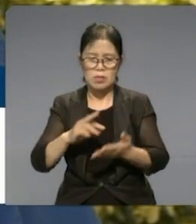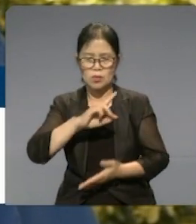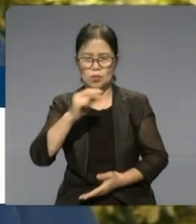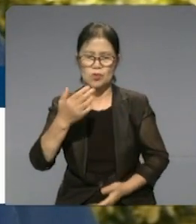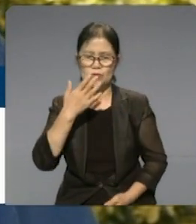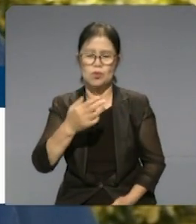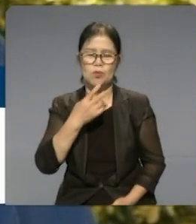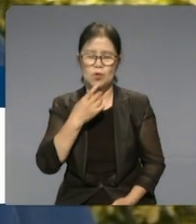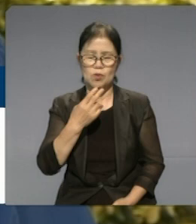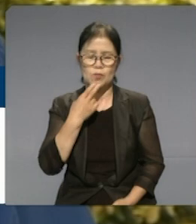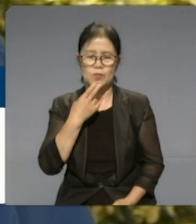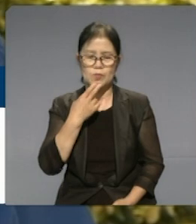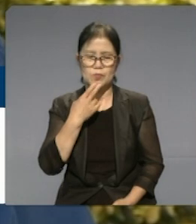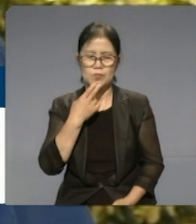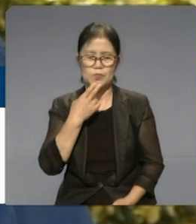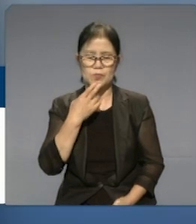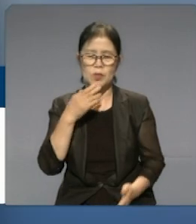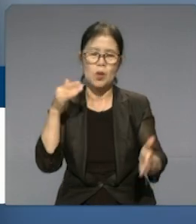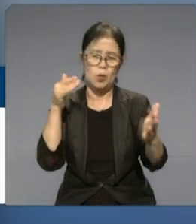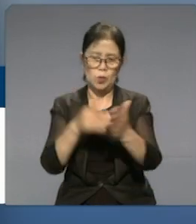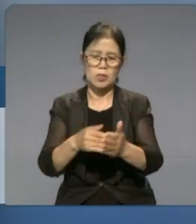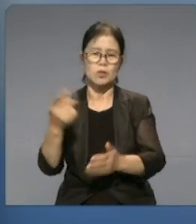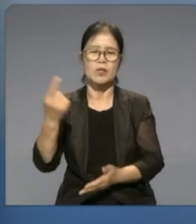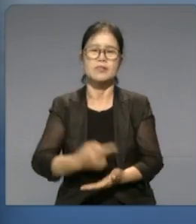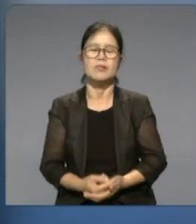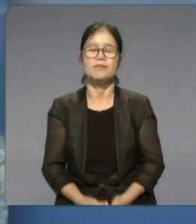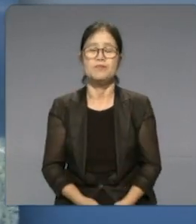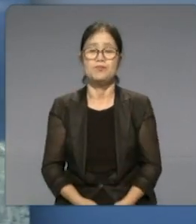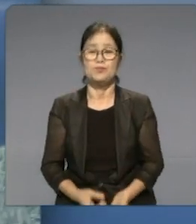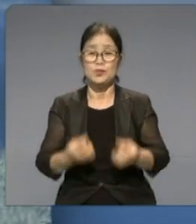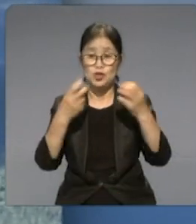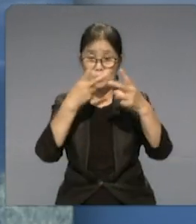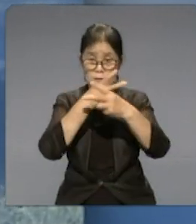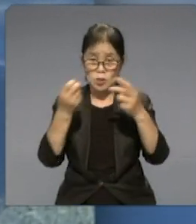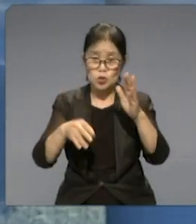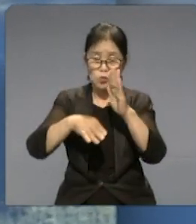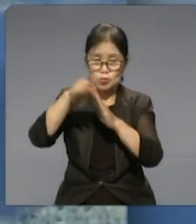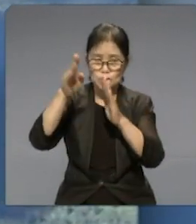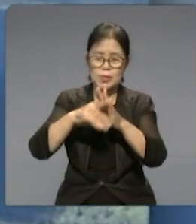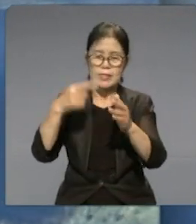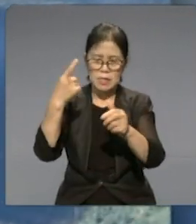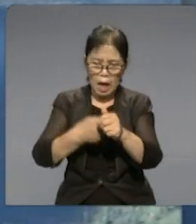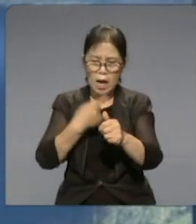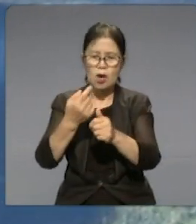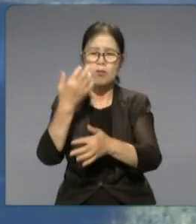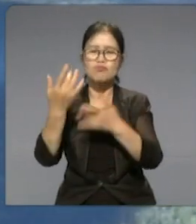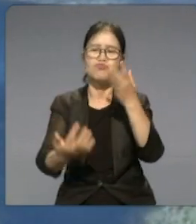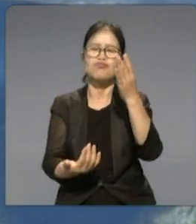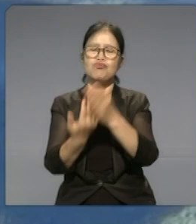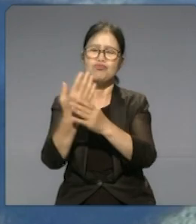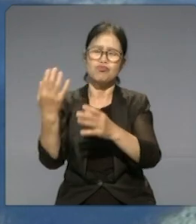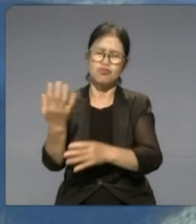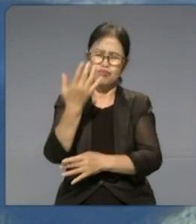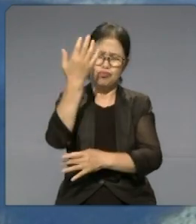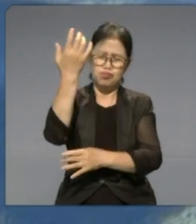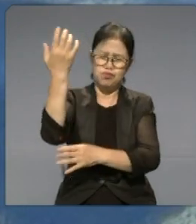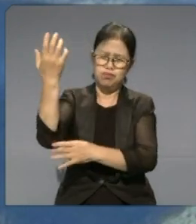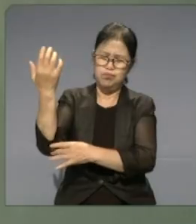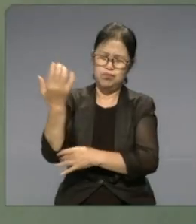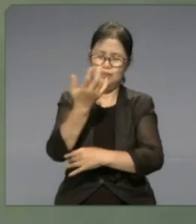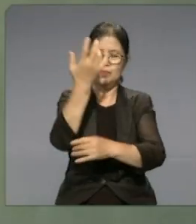no return that people have talked about for a long time. 뉴멕시코주 북부 일대는 자연 발화된 산불 연기 기둥으로